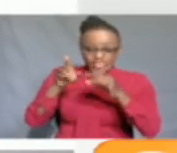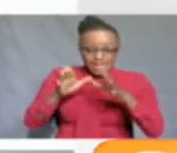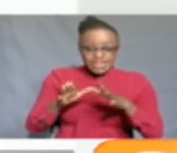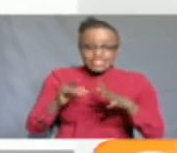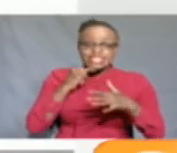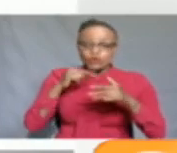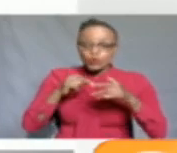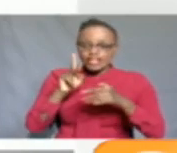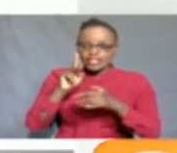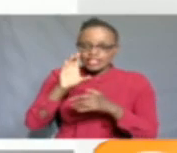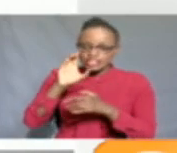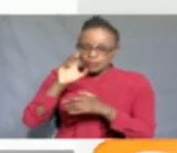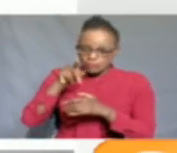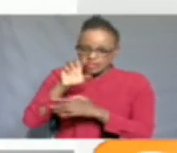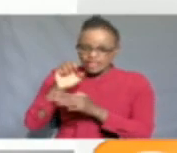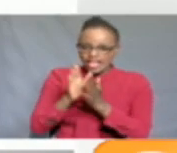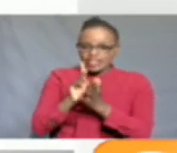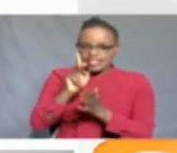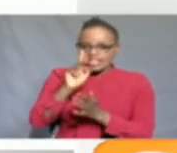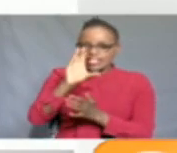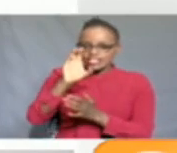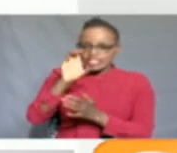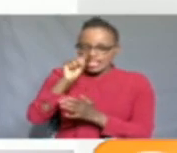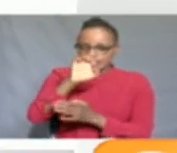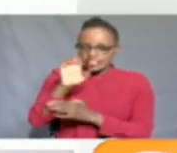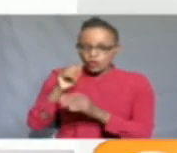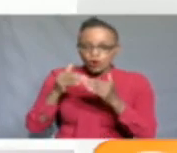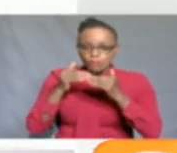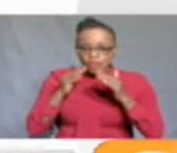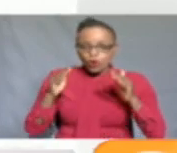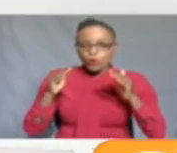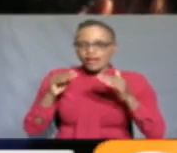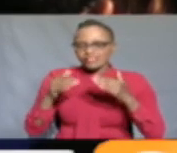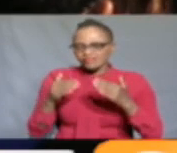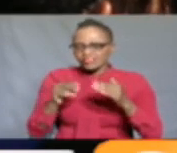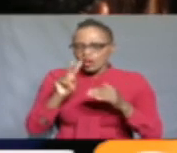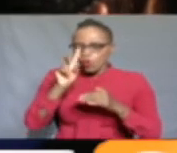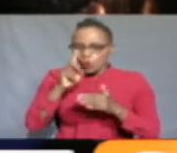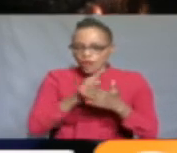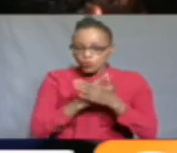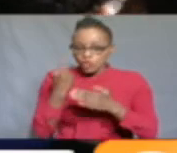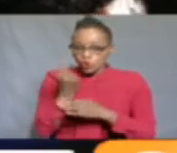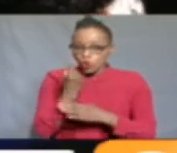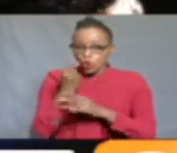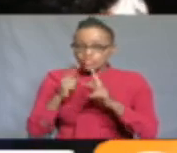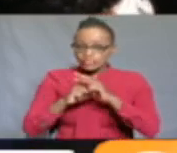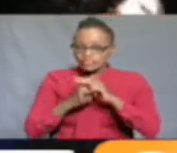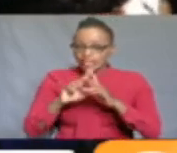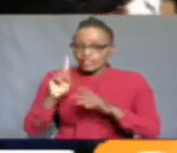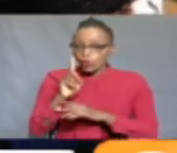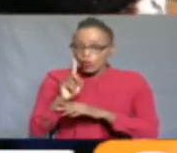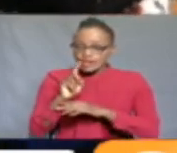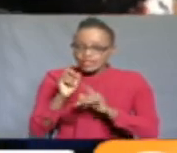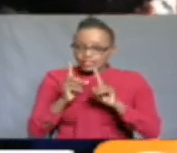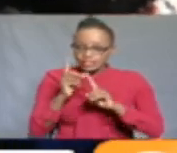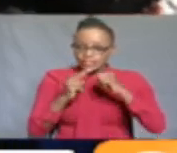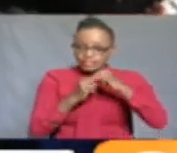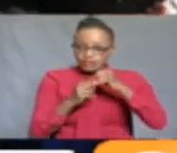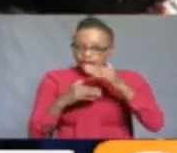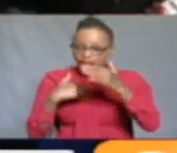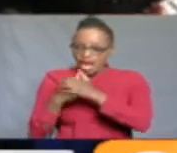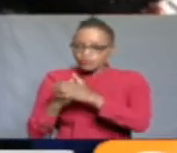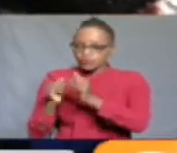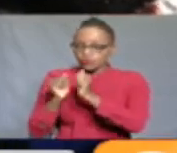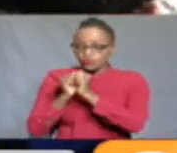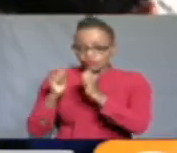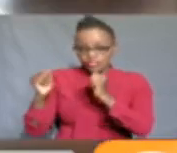wa KCPE na KCSE utafunguliwa tena kwa kipindi cha wiki moja kuanzia tarehe 7 hadi tarehe 15